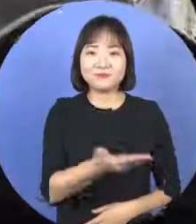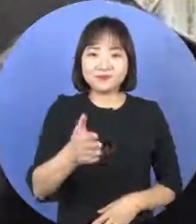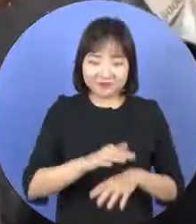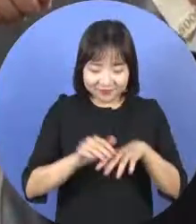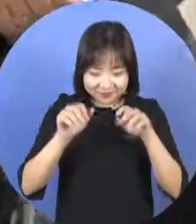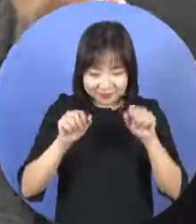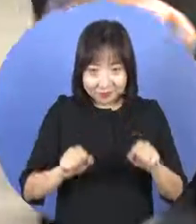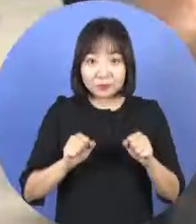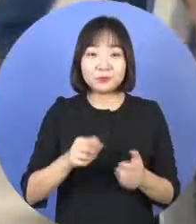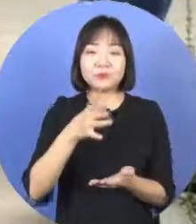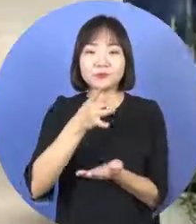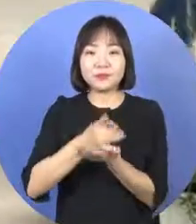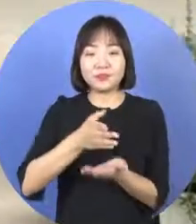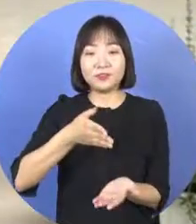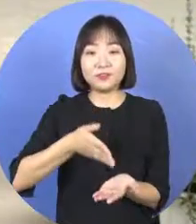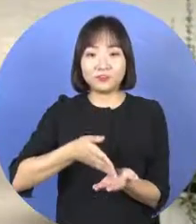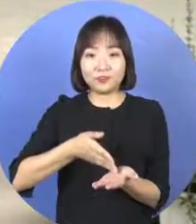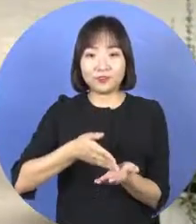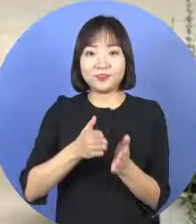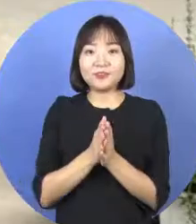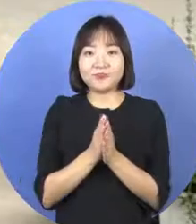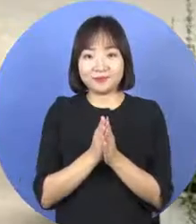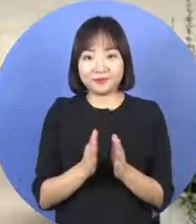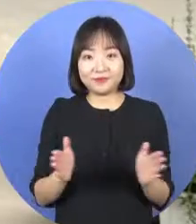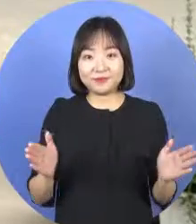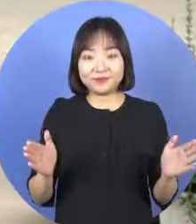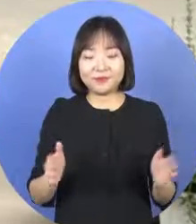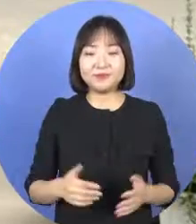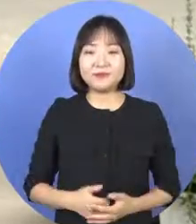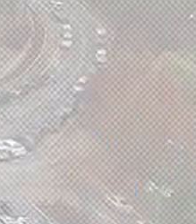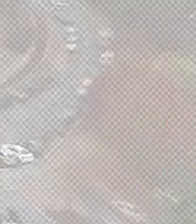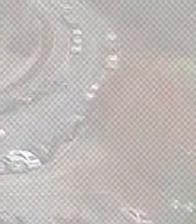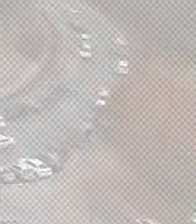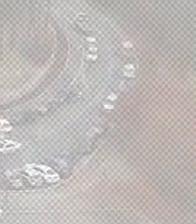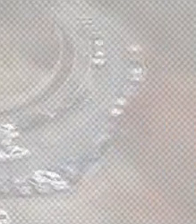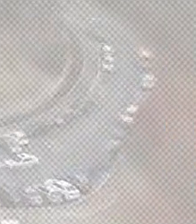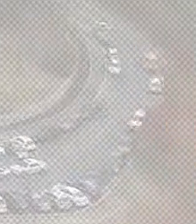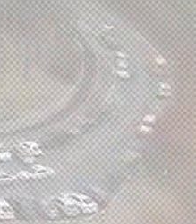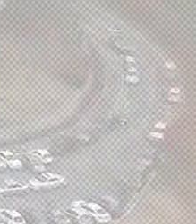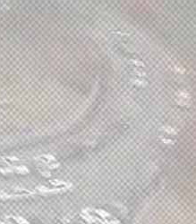시청자 여러분 안녕하십니까? 천안뉴스입니다. 뉴스를 시작하겠습니다.